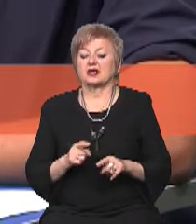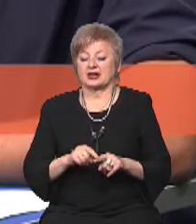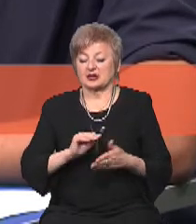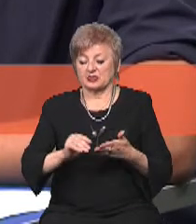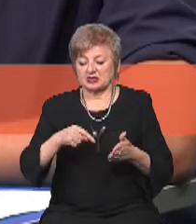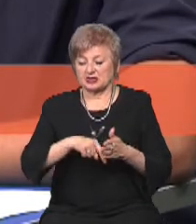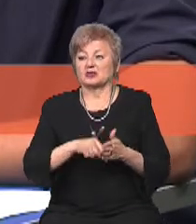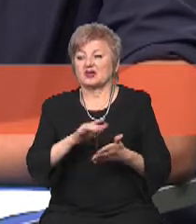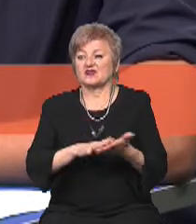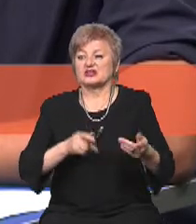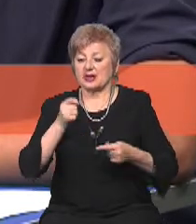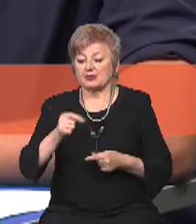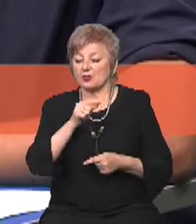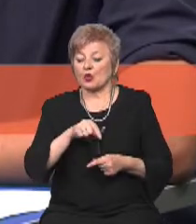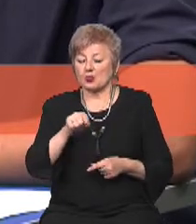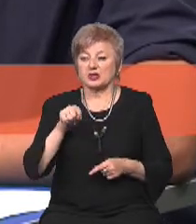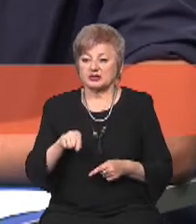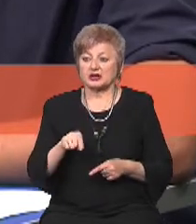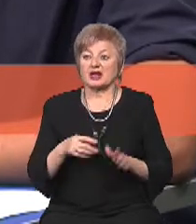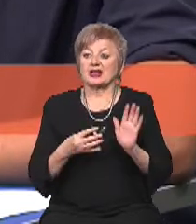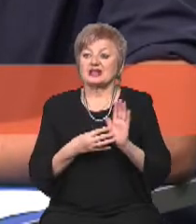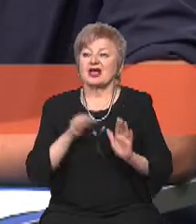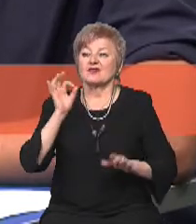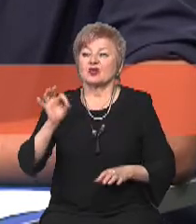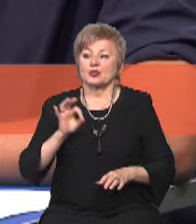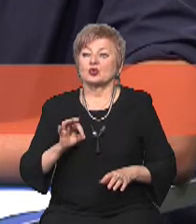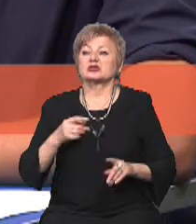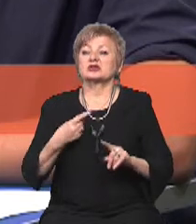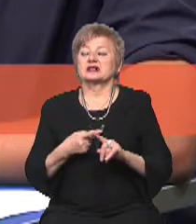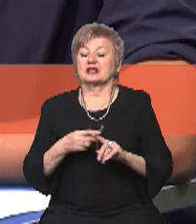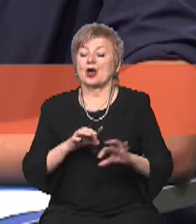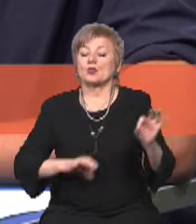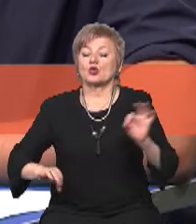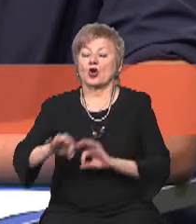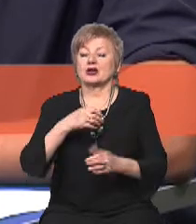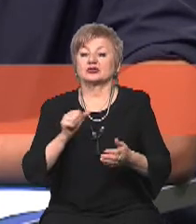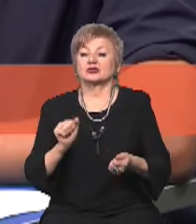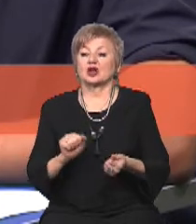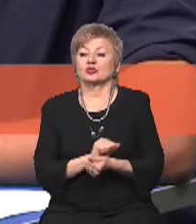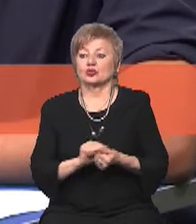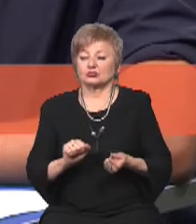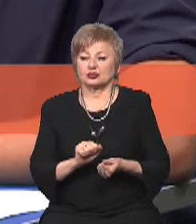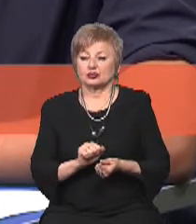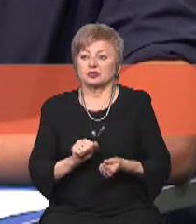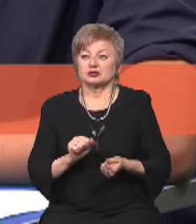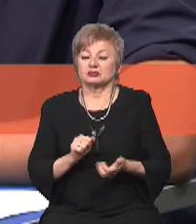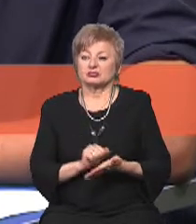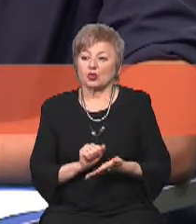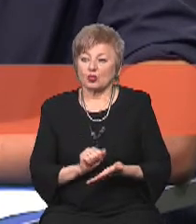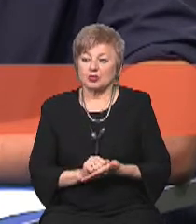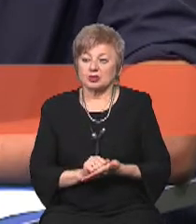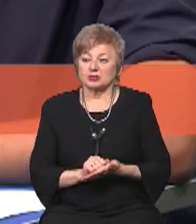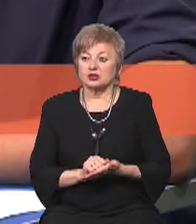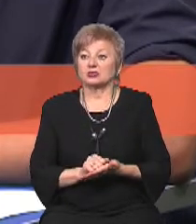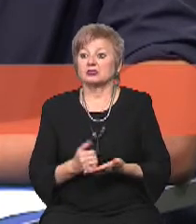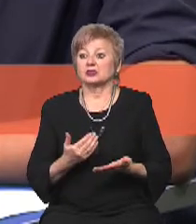заявці помітка, 10% на проєктну кошторисну документацію, якщо вона необхідна, тому що за минулі